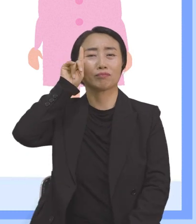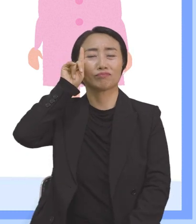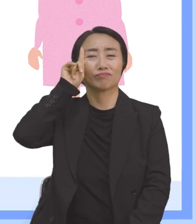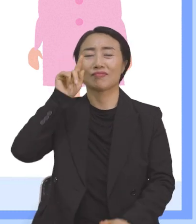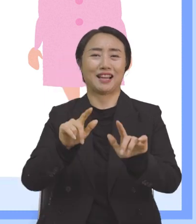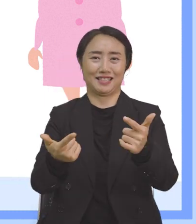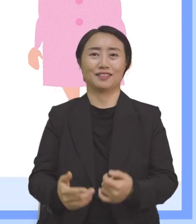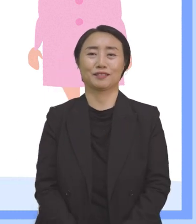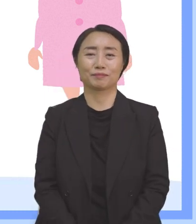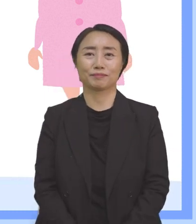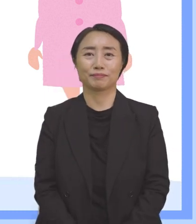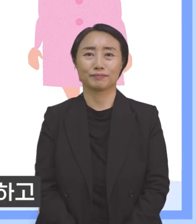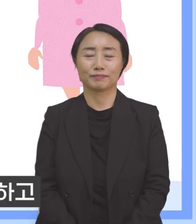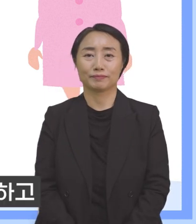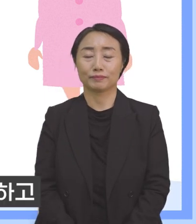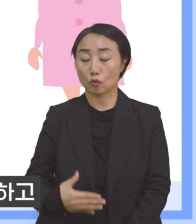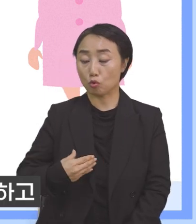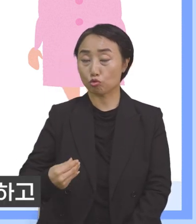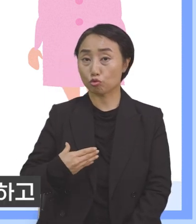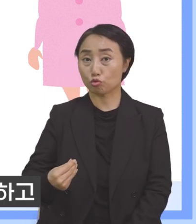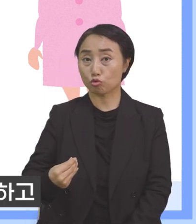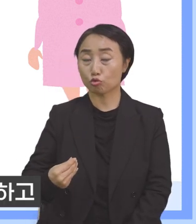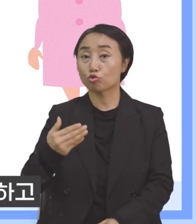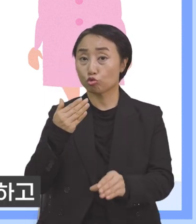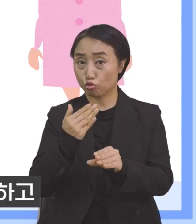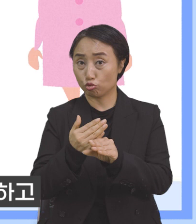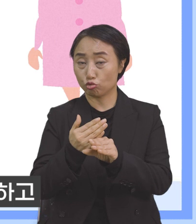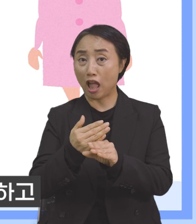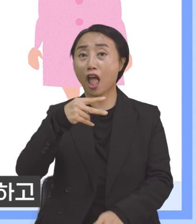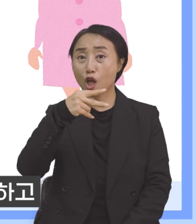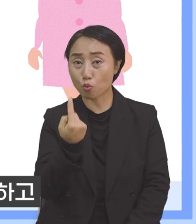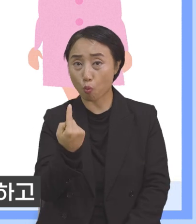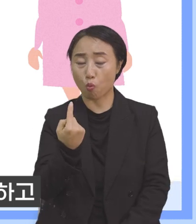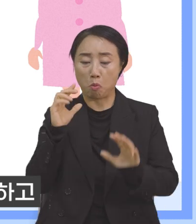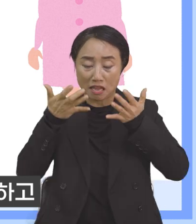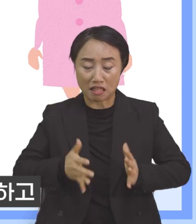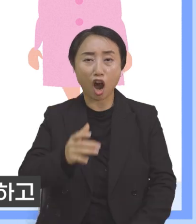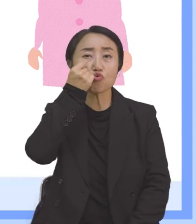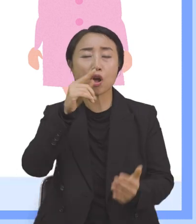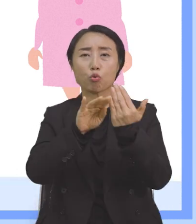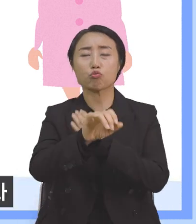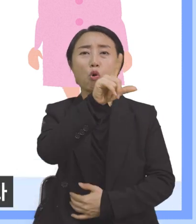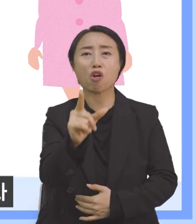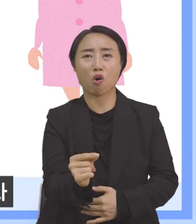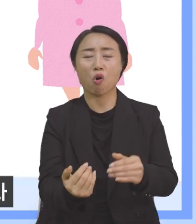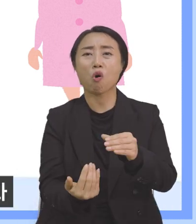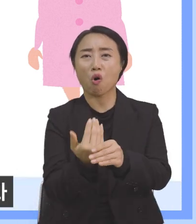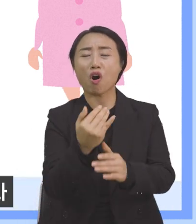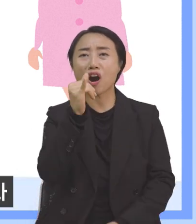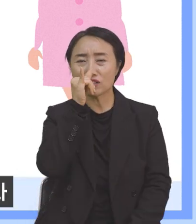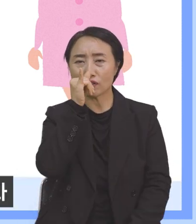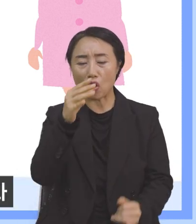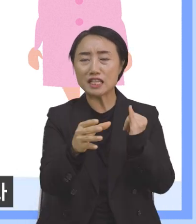완벽한 피임법은 아닙니다. 수유를 하는 경우에도 산후 6개월부터는 월경이 시작되기도 하고 임신은